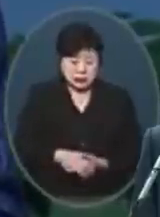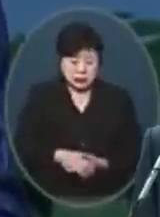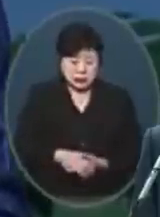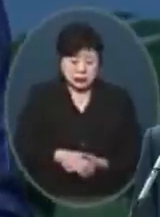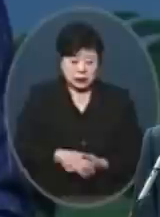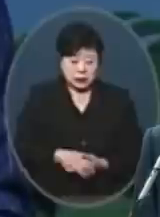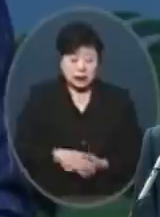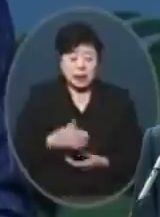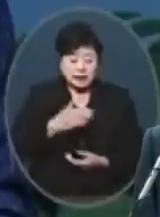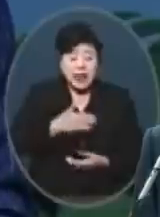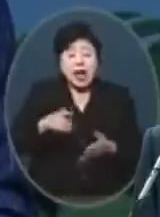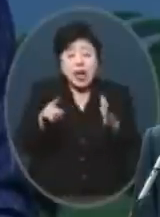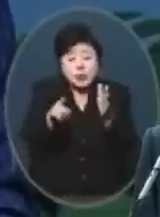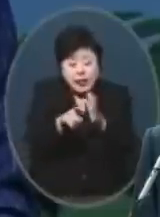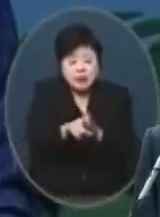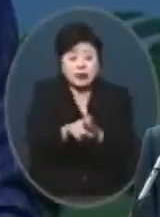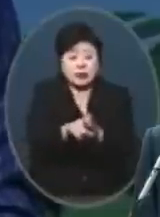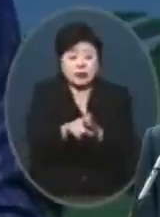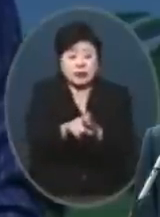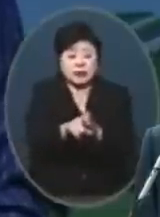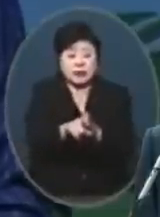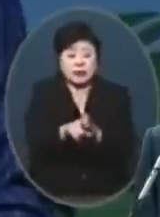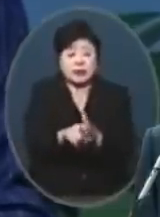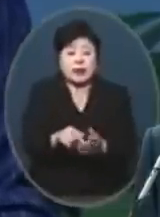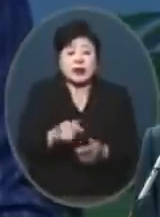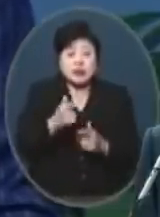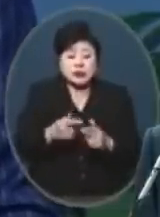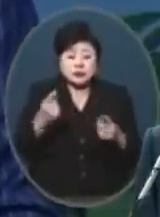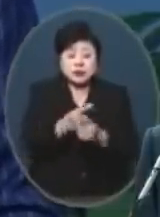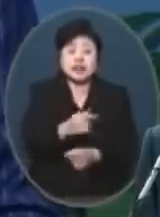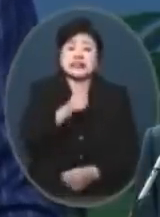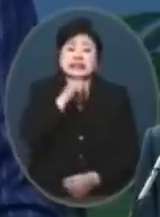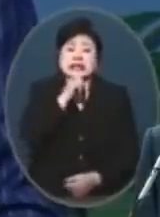따라 말씀은 날 위하여 가난하게 되시면